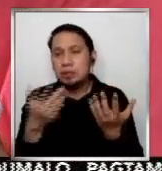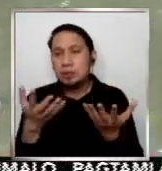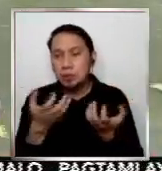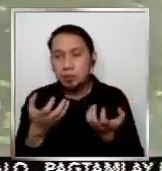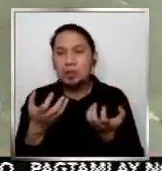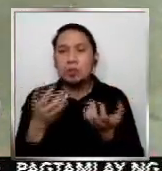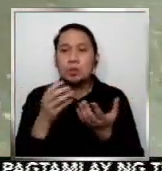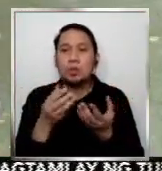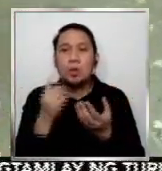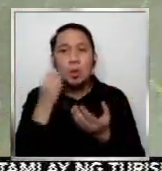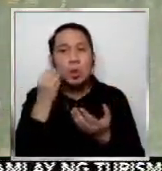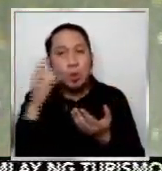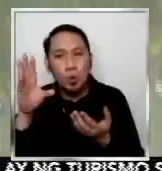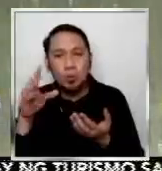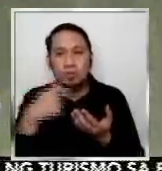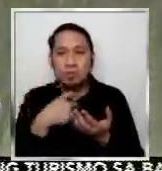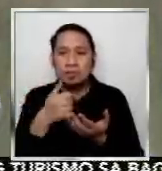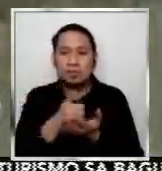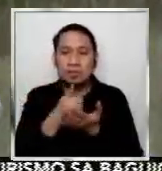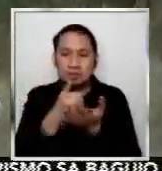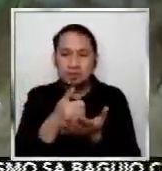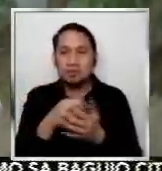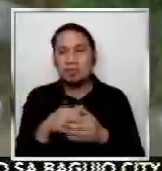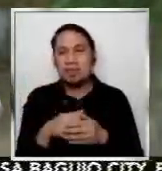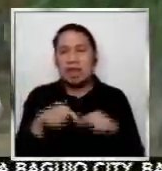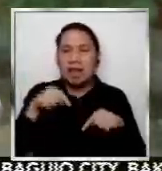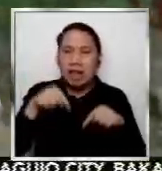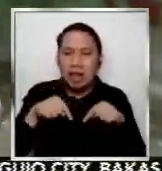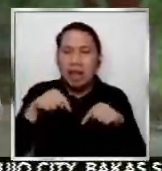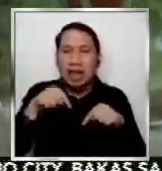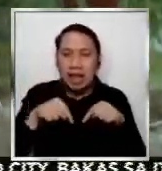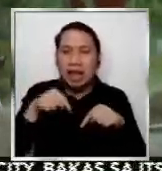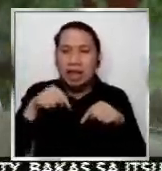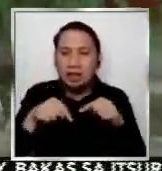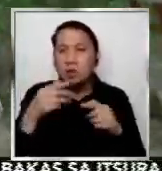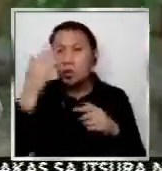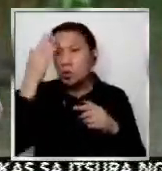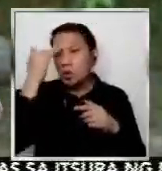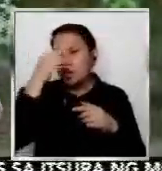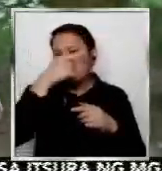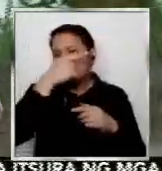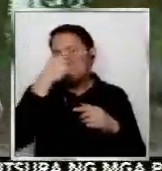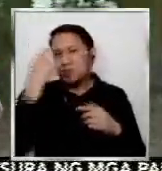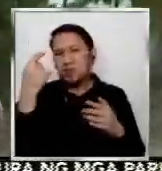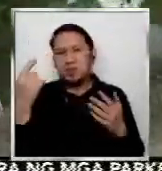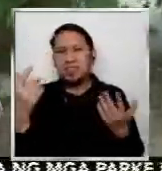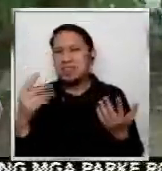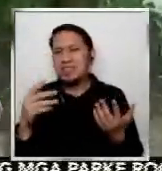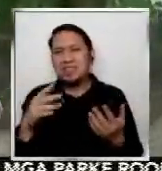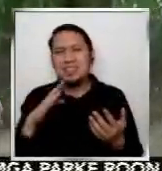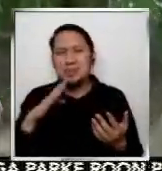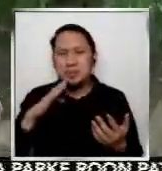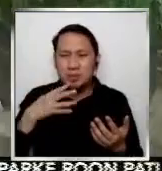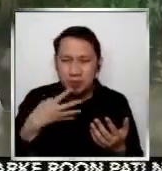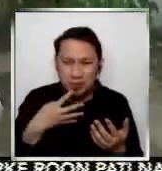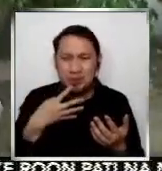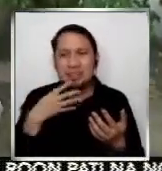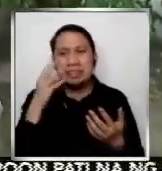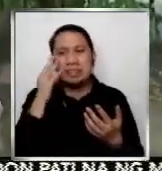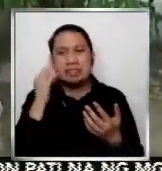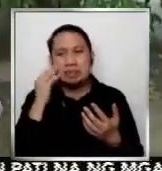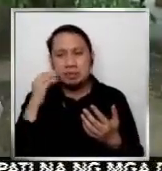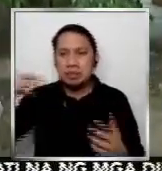sila. Iika-ika na si Mang Melchor. Talaga raw hindi biro ang pinagdaanan niya sa 4 na araw na